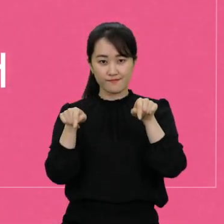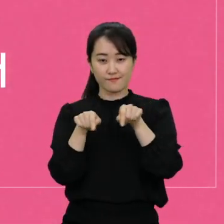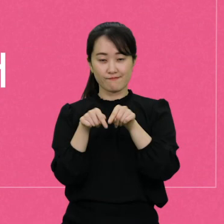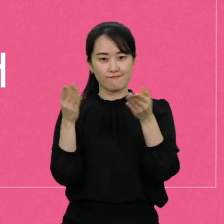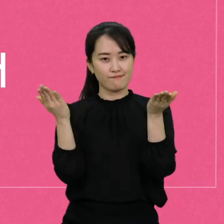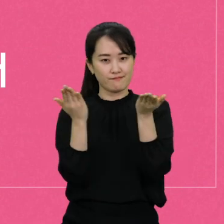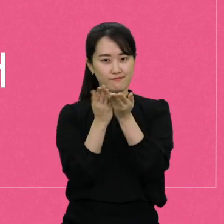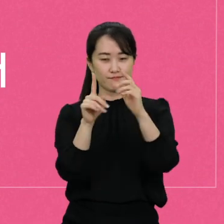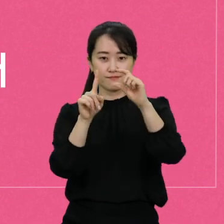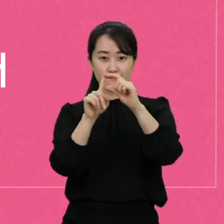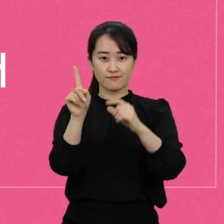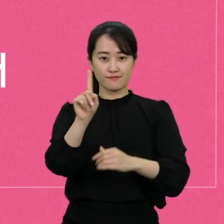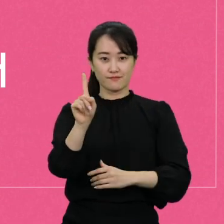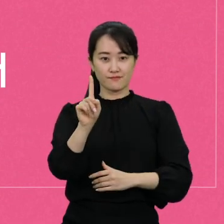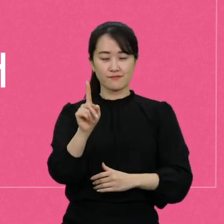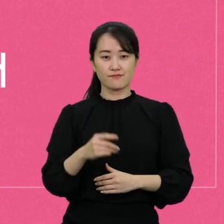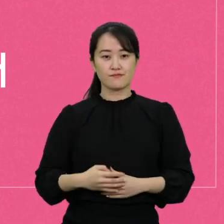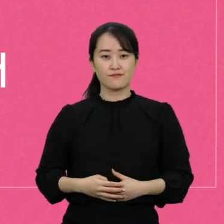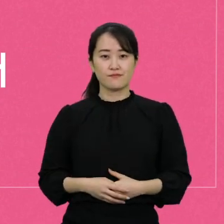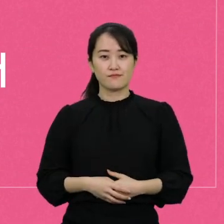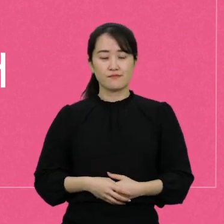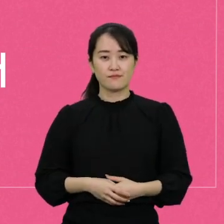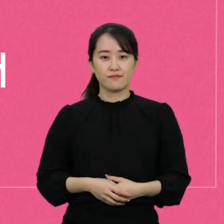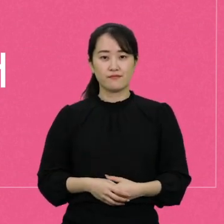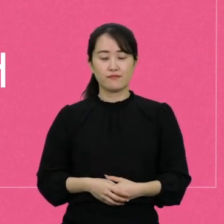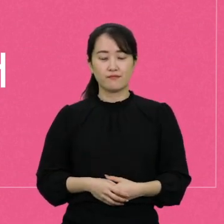들어갈 알맞은 말은 무엇일까요?